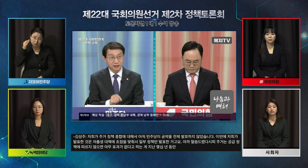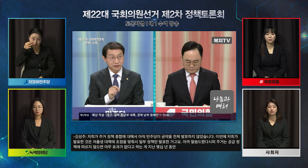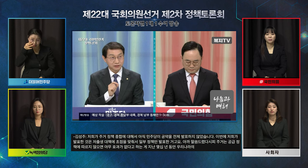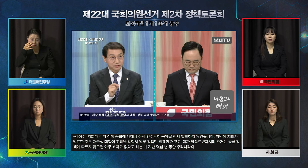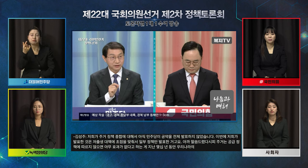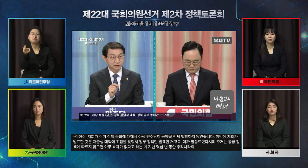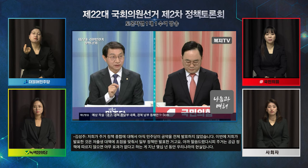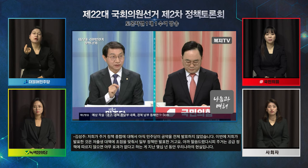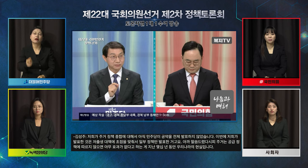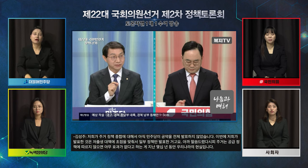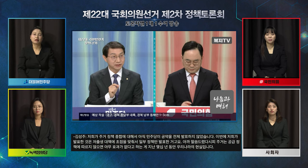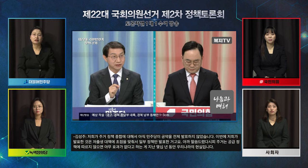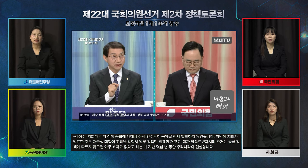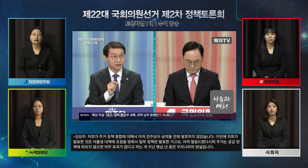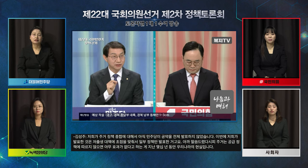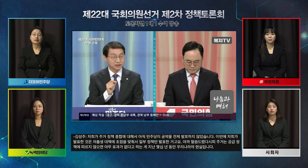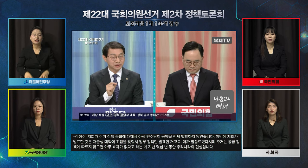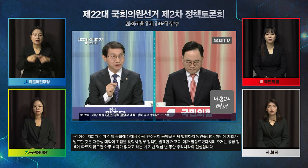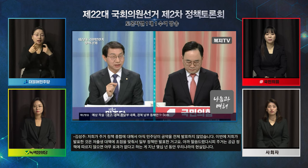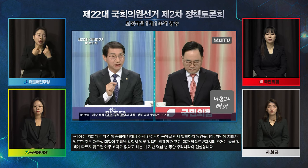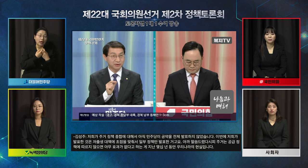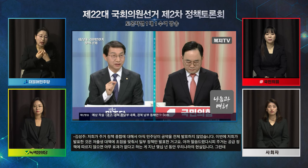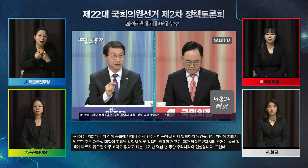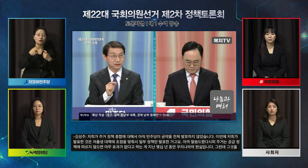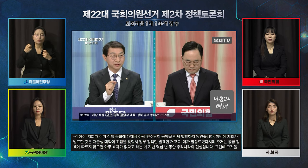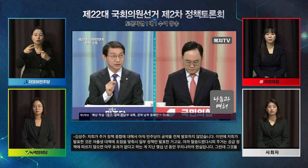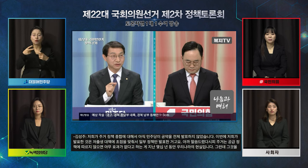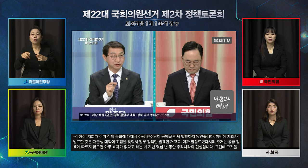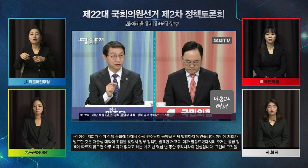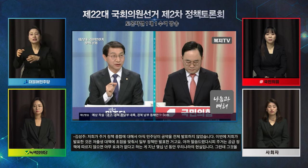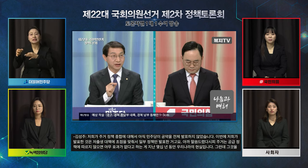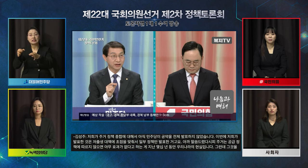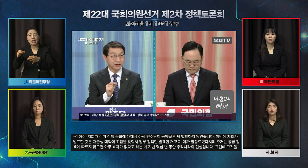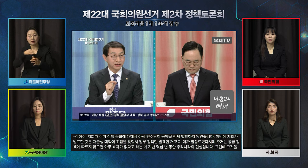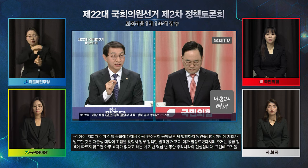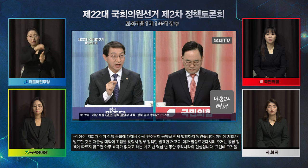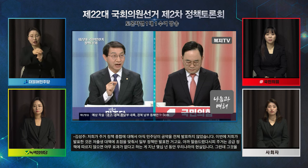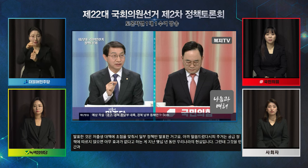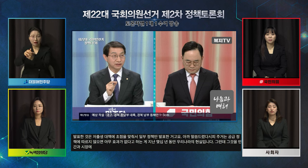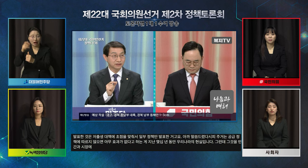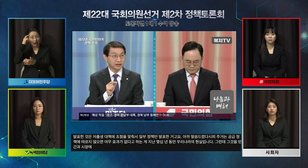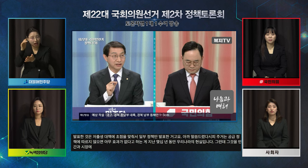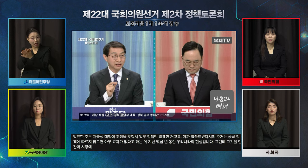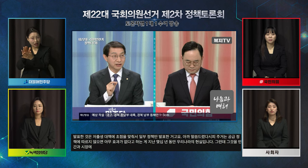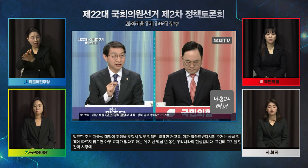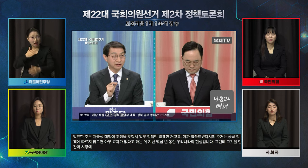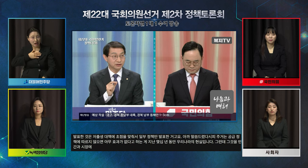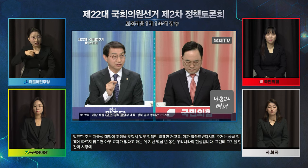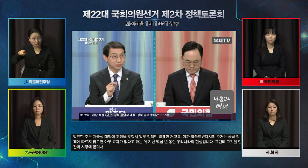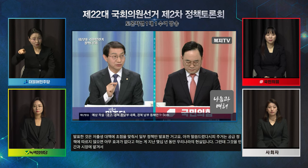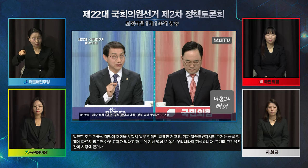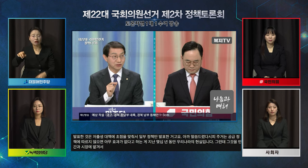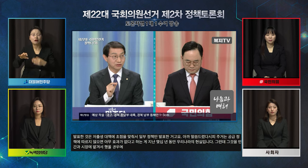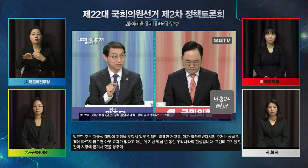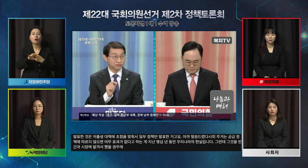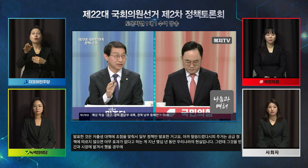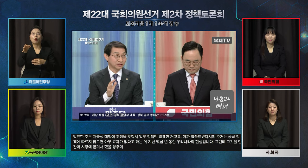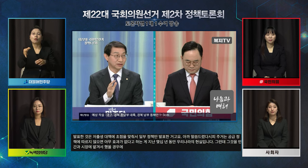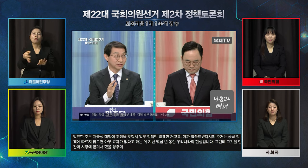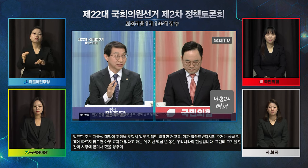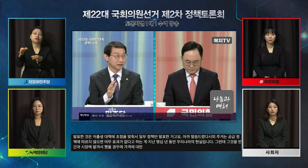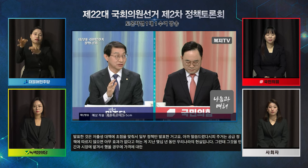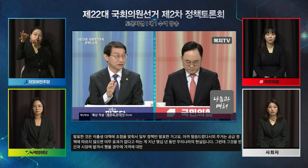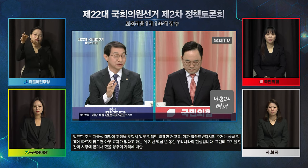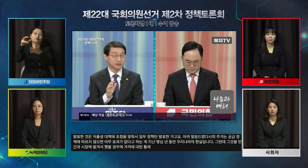그런데 그거를 민간과 시장에 맡겨서 했을 경우에 가격에 대한 통제 접근이